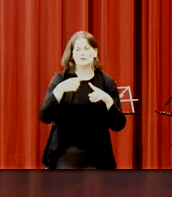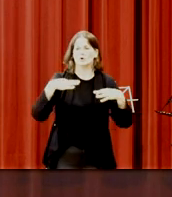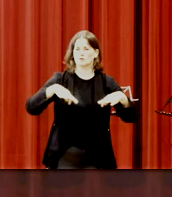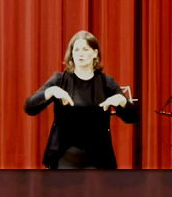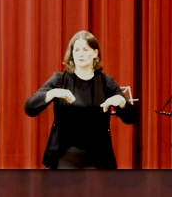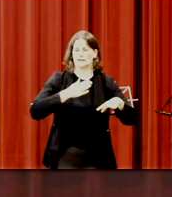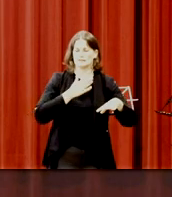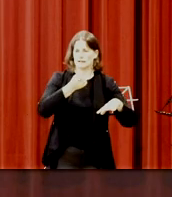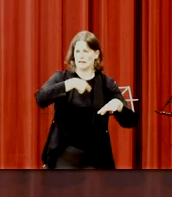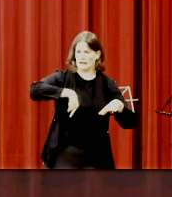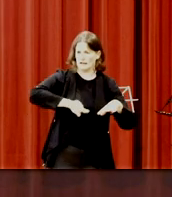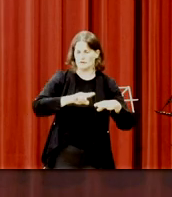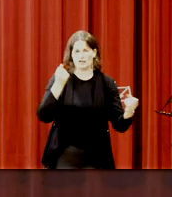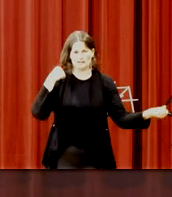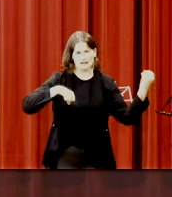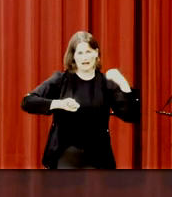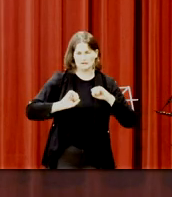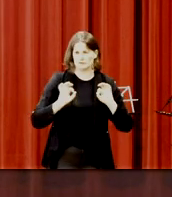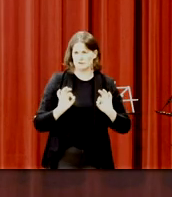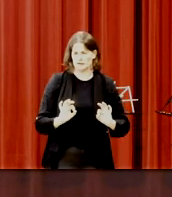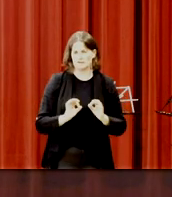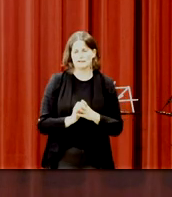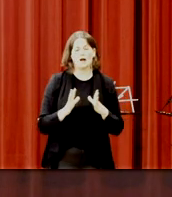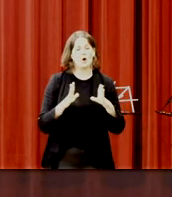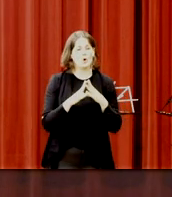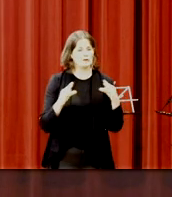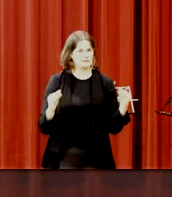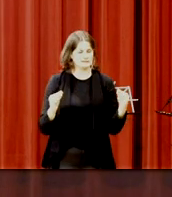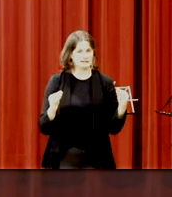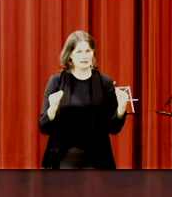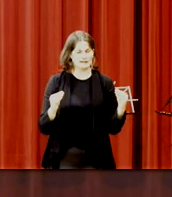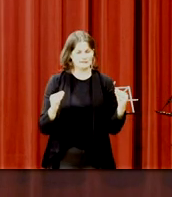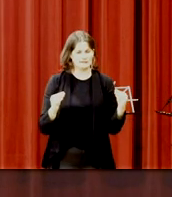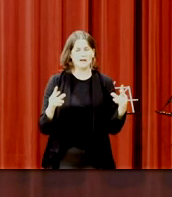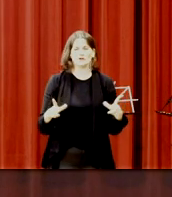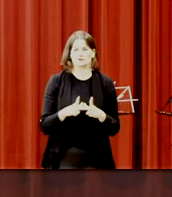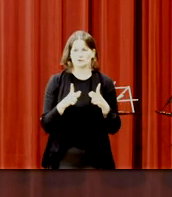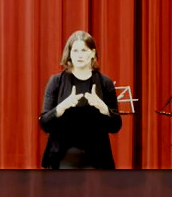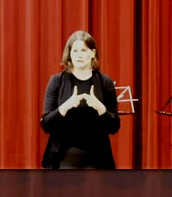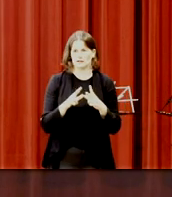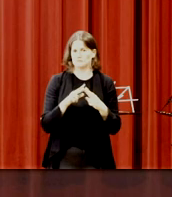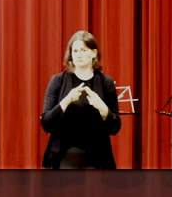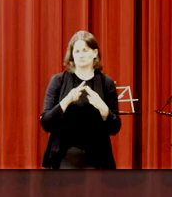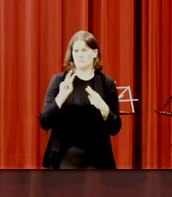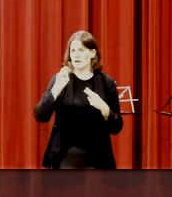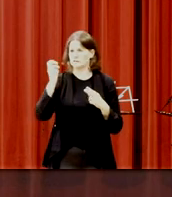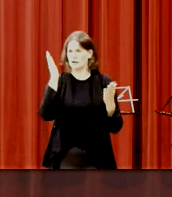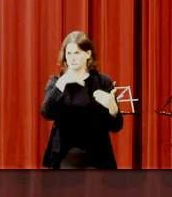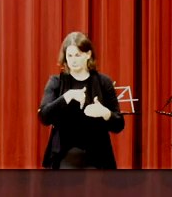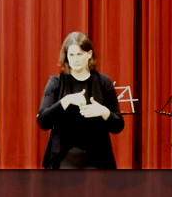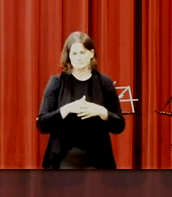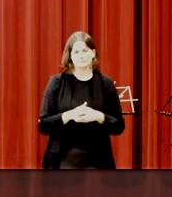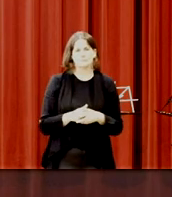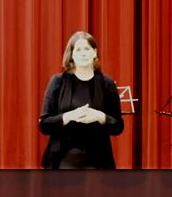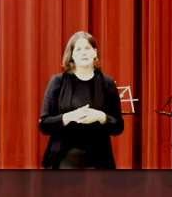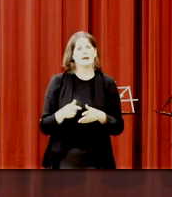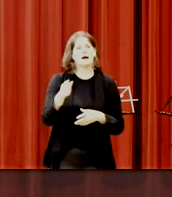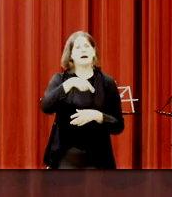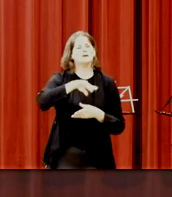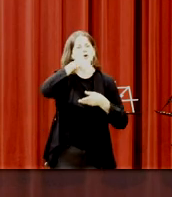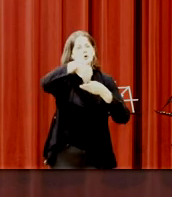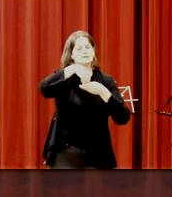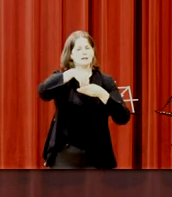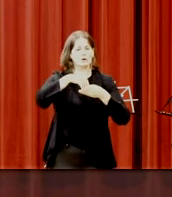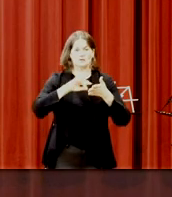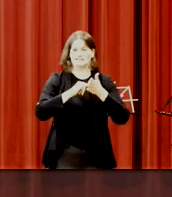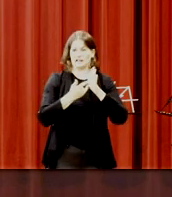altre. Els seus continguts d'aquest pla, com els deia fa un instant, s'han difós arreu de la nostra universitat i